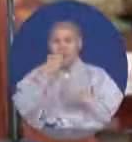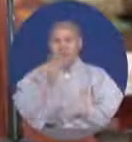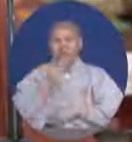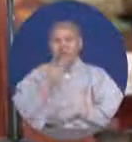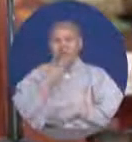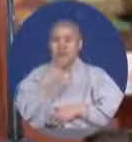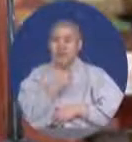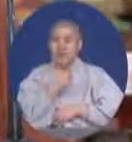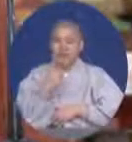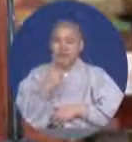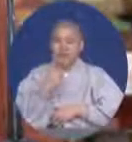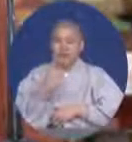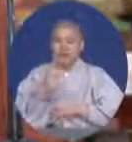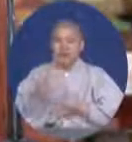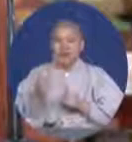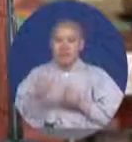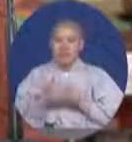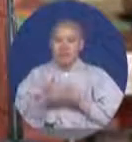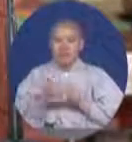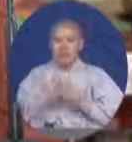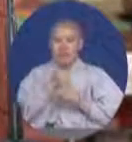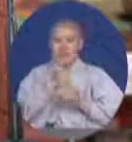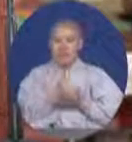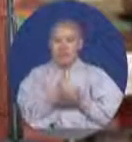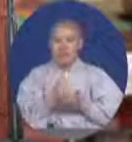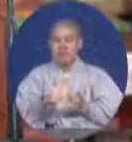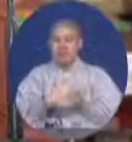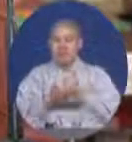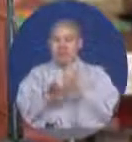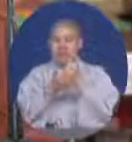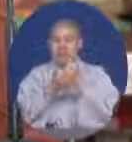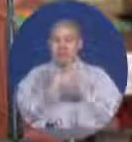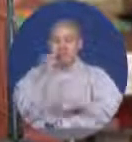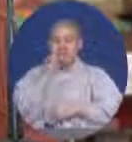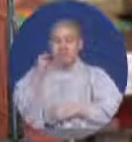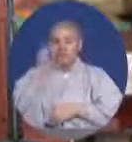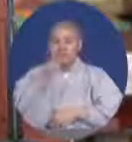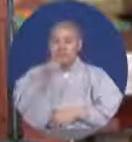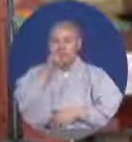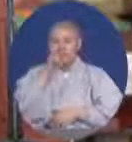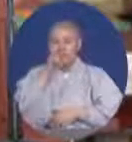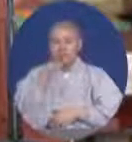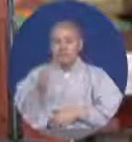그래서 부처님 또 찬불송이 있는데